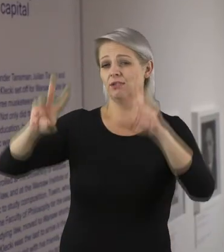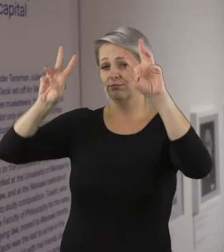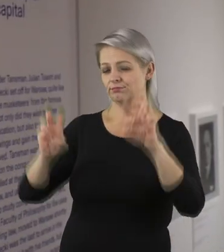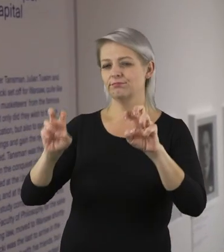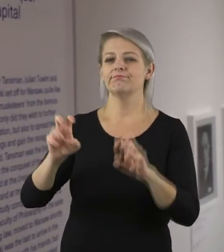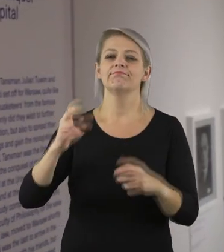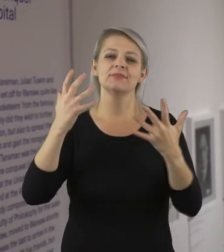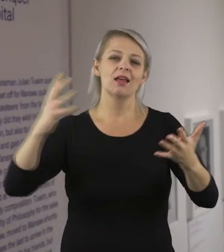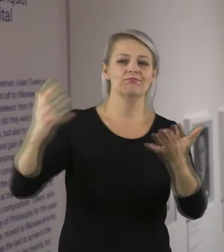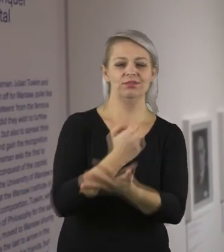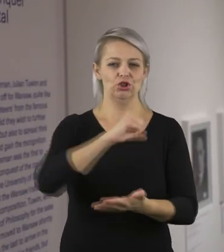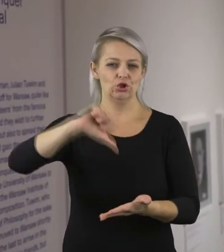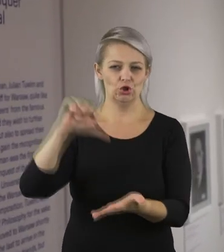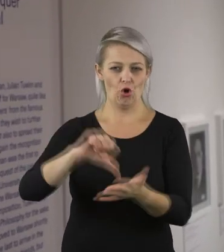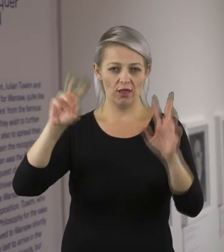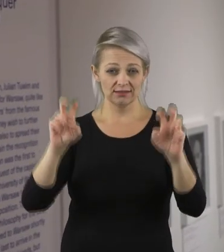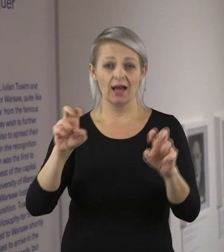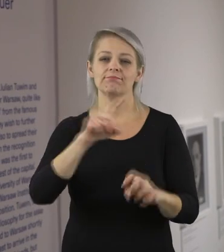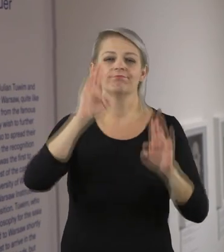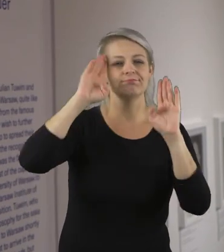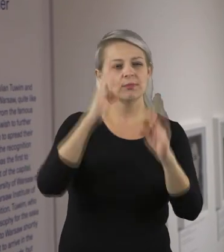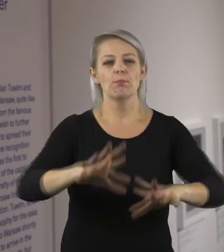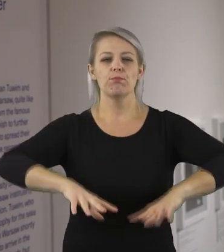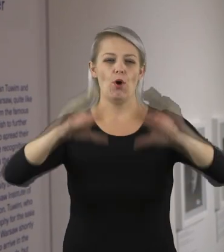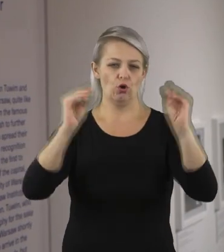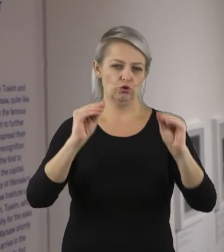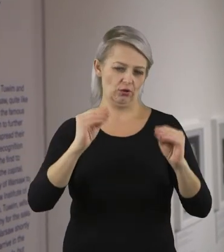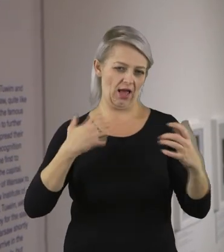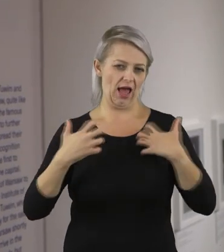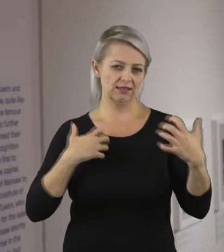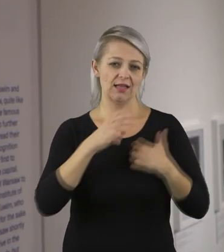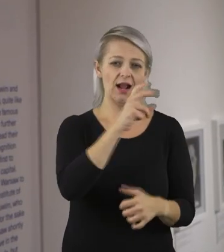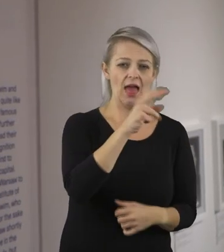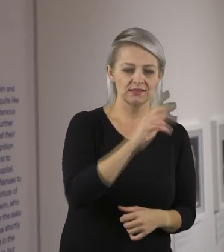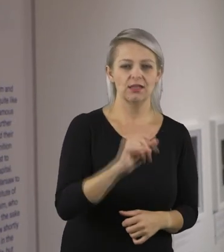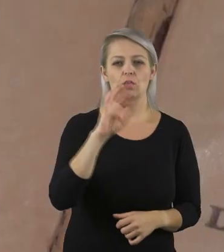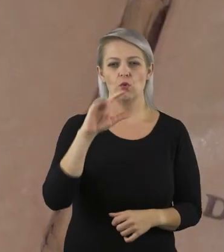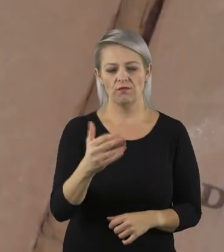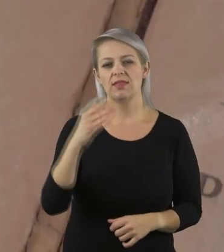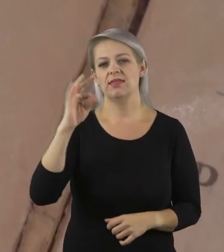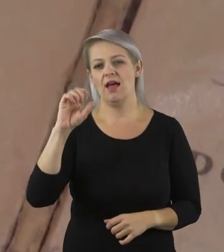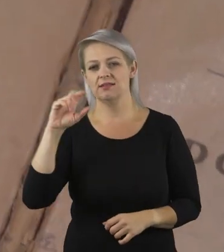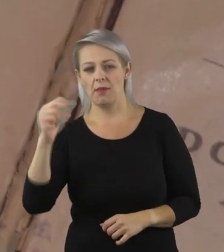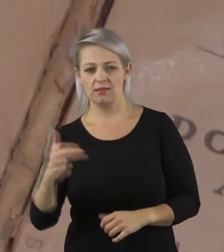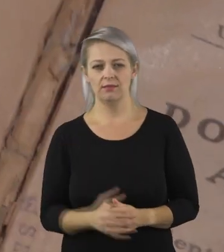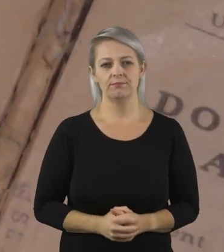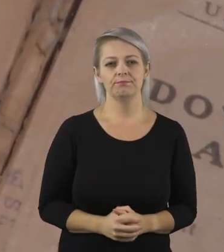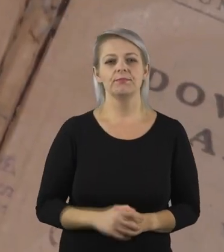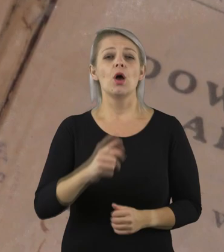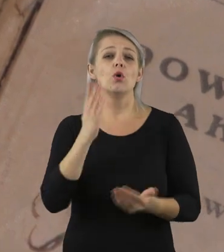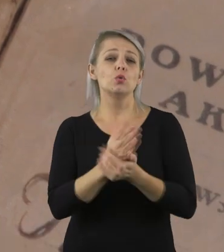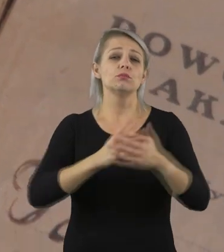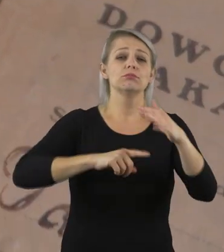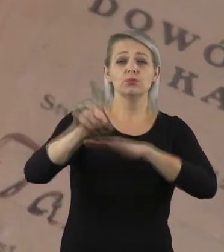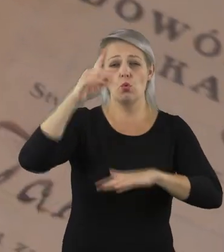Część zatytułowana Na podbój stolicy poświęcona jest początkom twórczości Kleckiego, Tuwima i Tansmana,